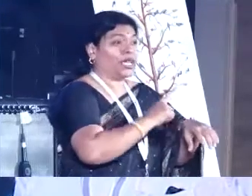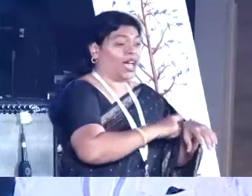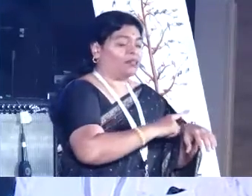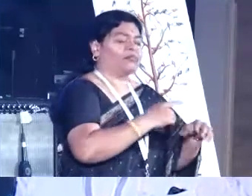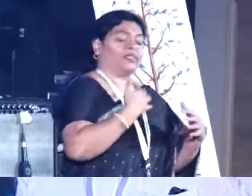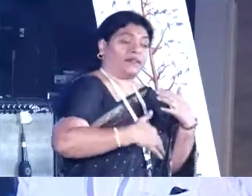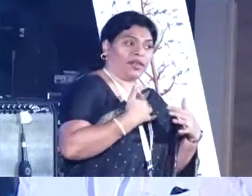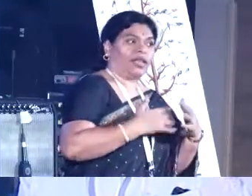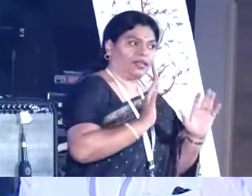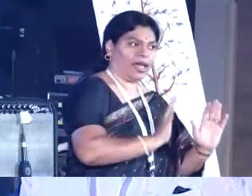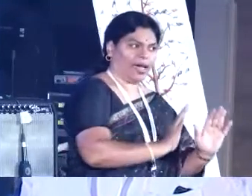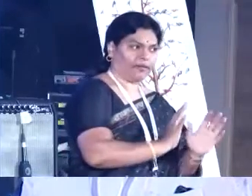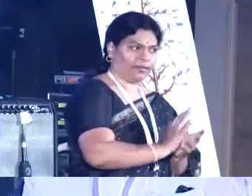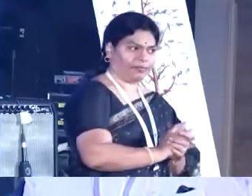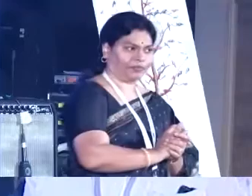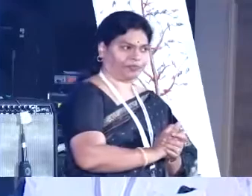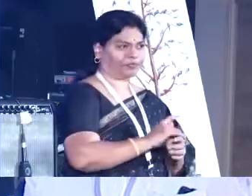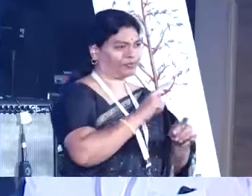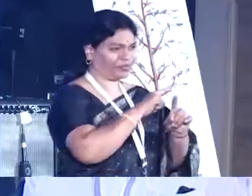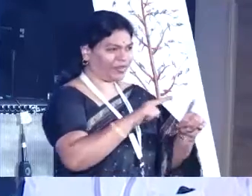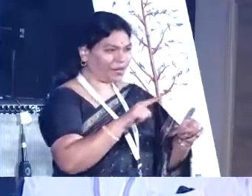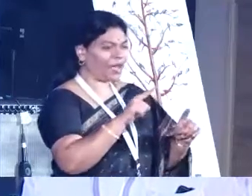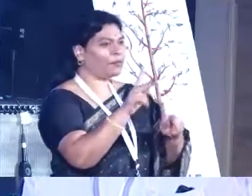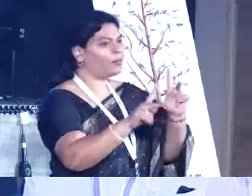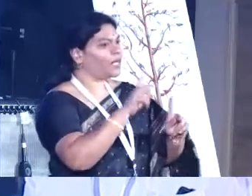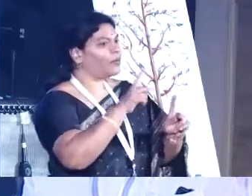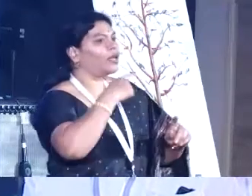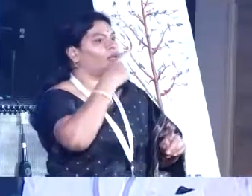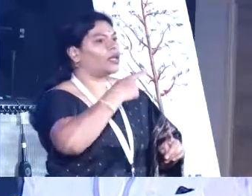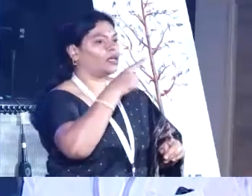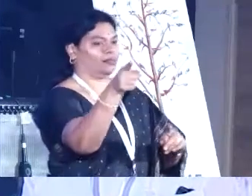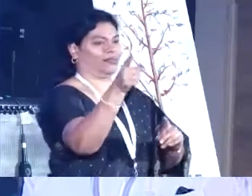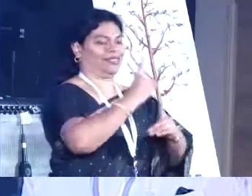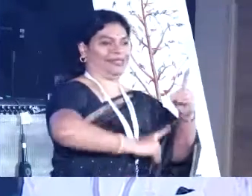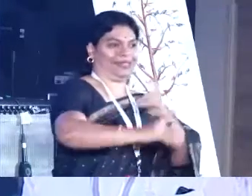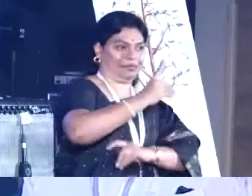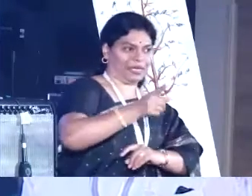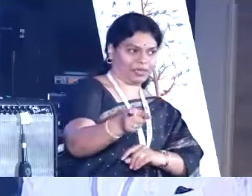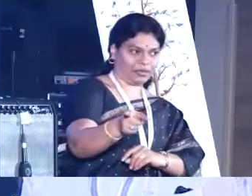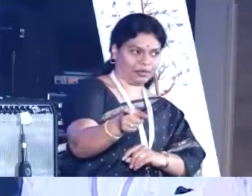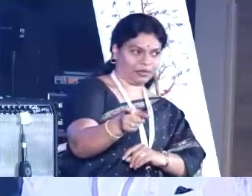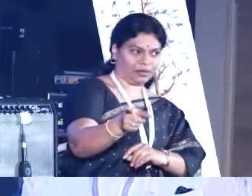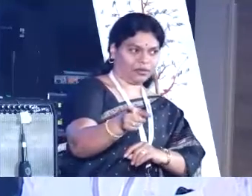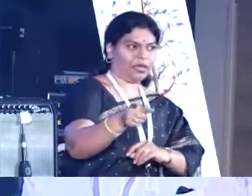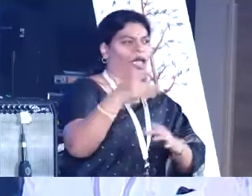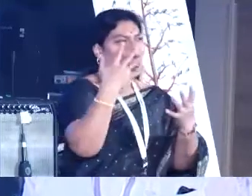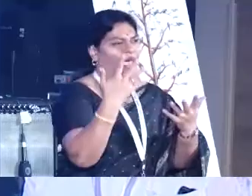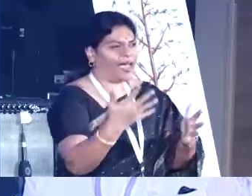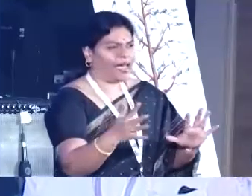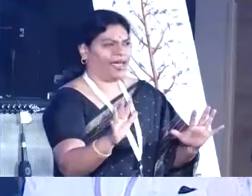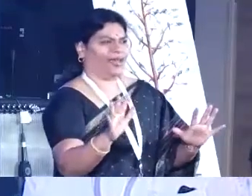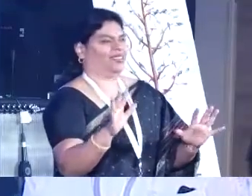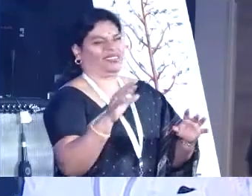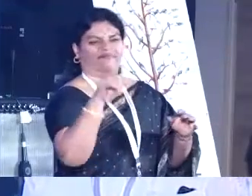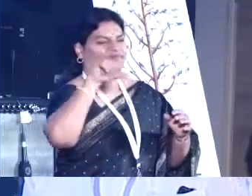है, क्योंकि लोगों का कहना है कि वो विकलांग है तो वो किसी भी काम को नहीं